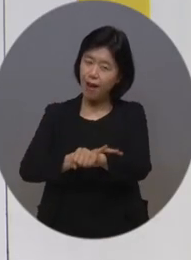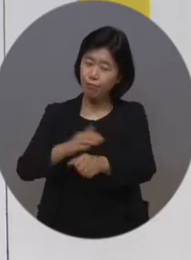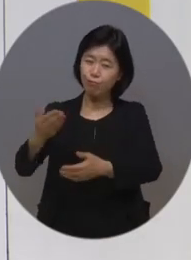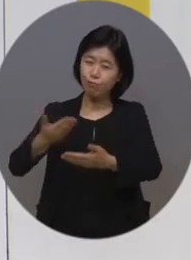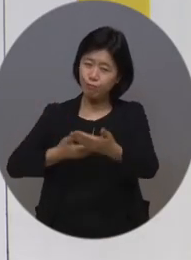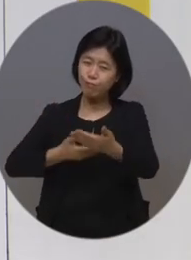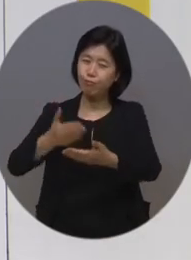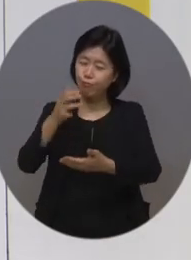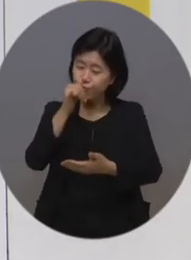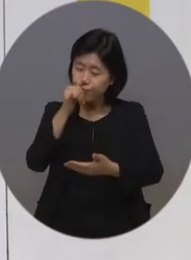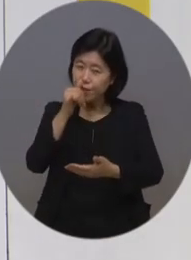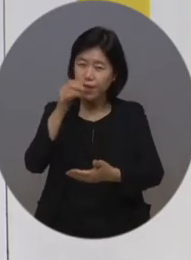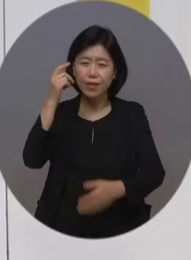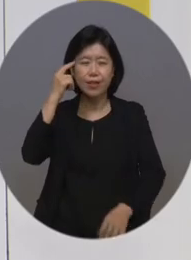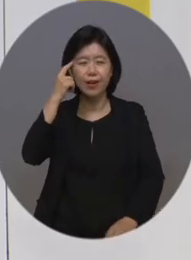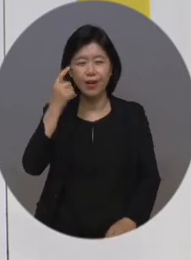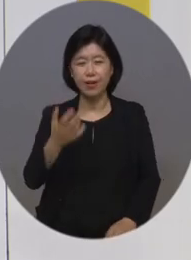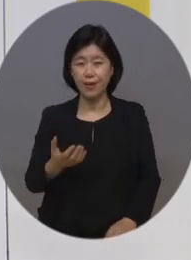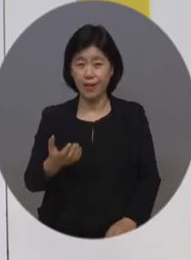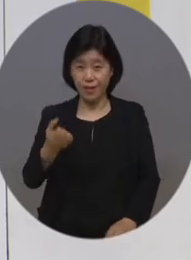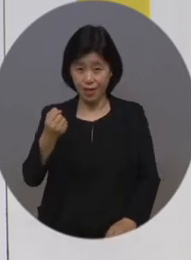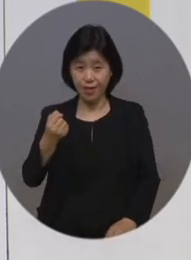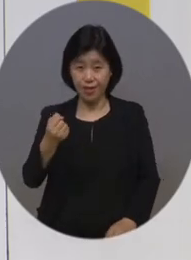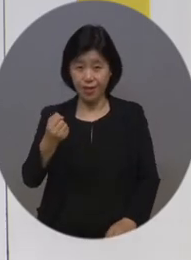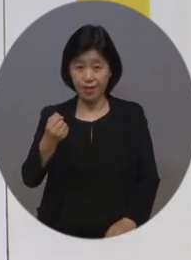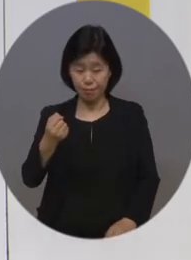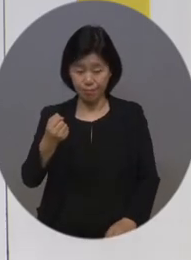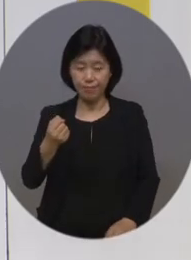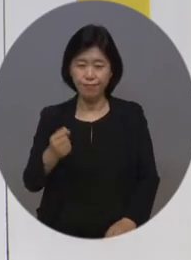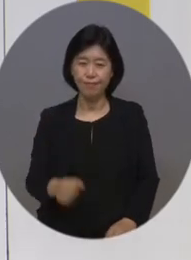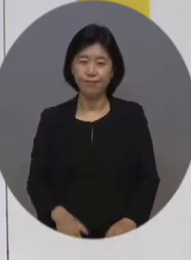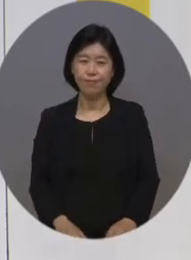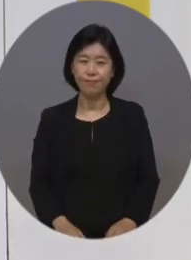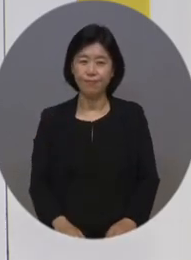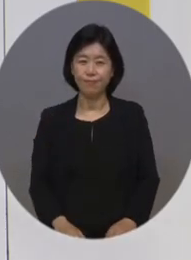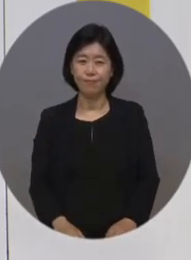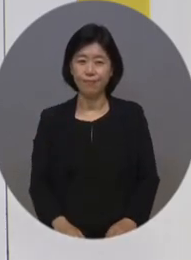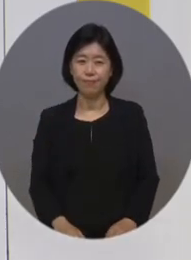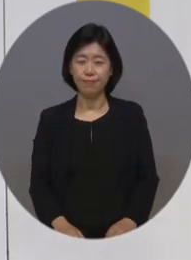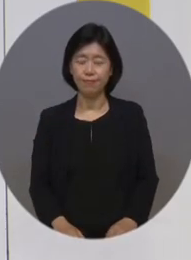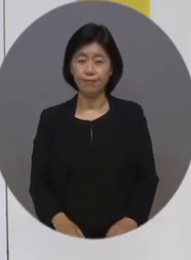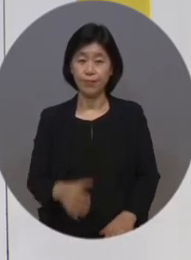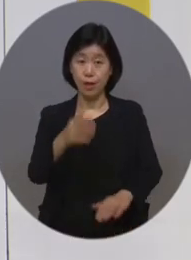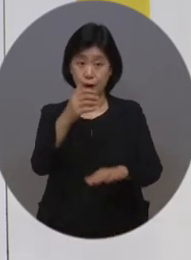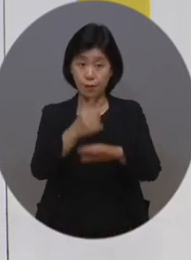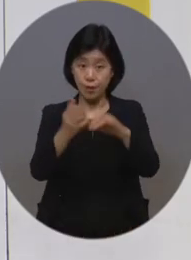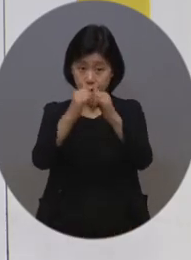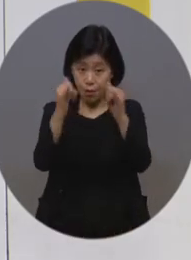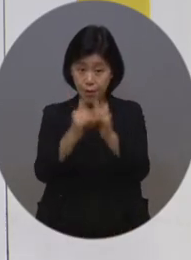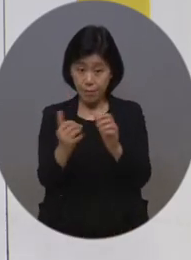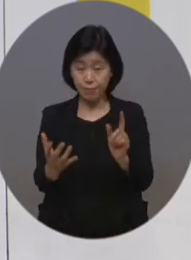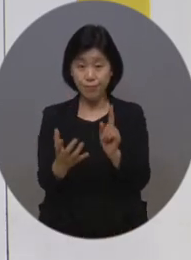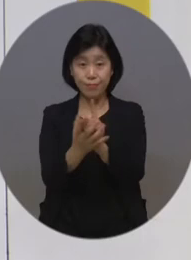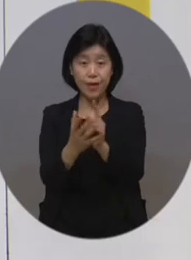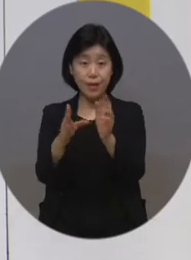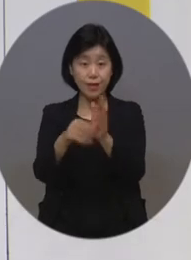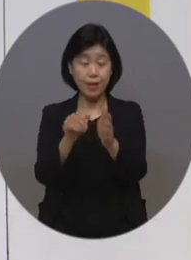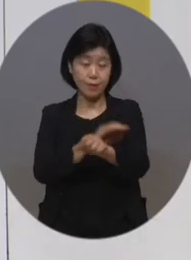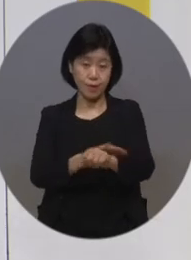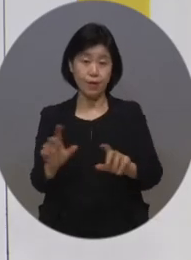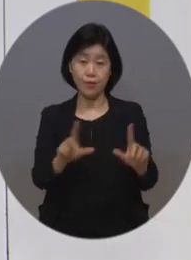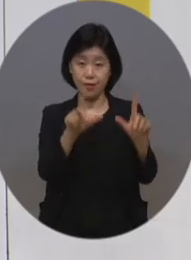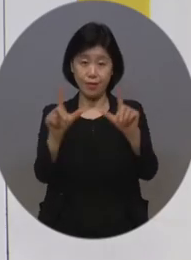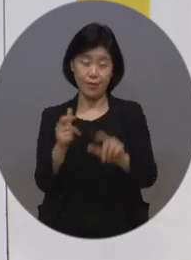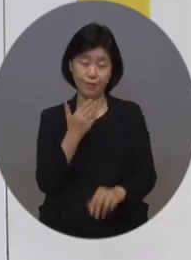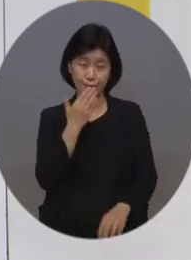나도 도움이 되고 이런 관계로 갈 수 있는 그런걸 키워줘야 사회에서 잘 살기도 하고 4 멱